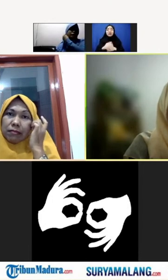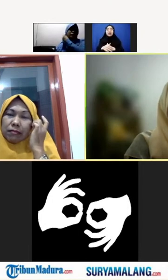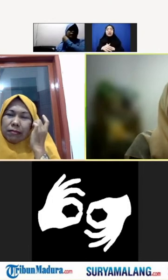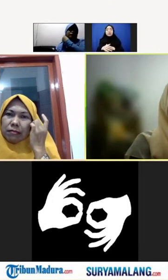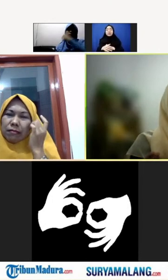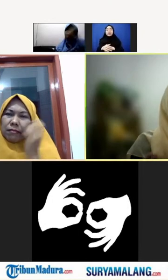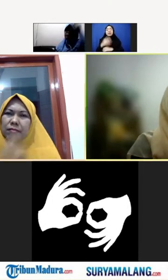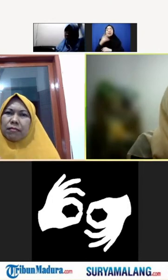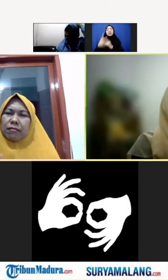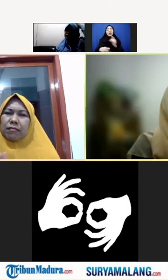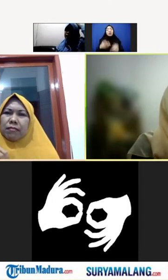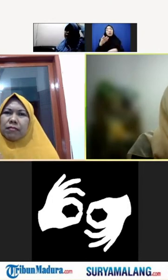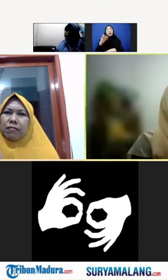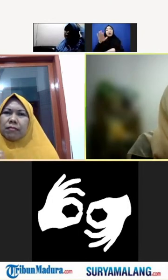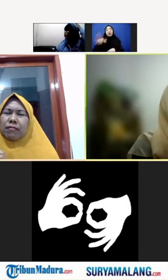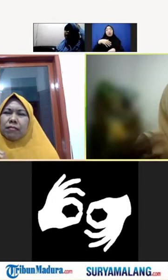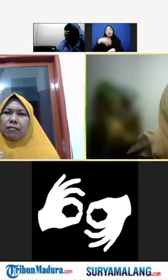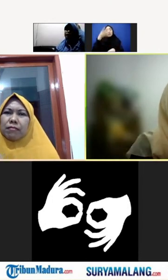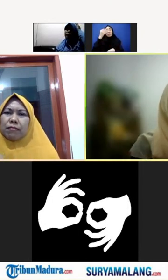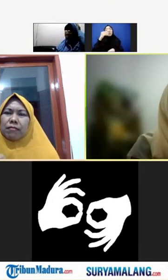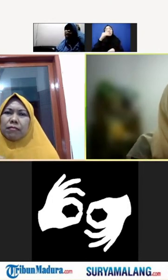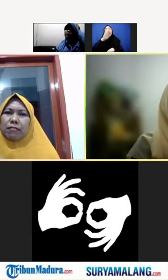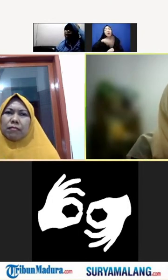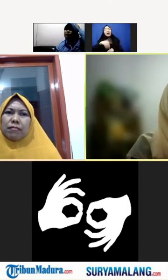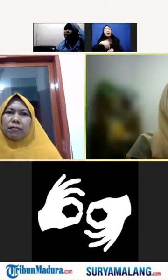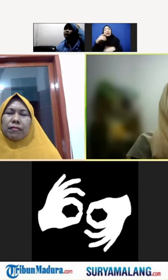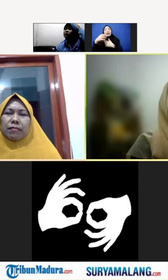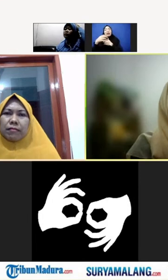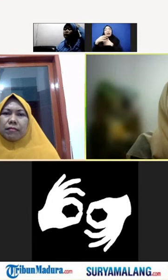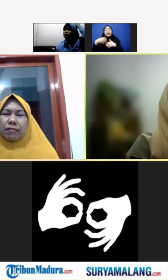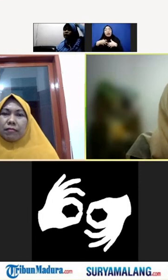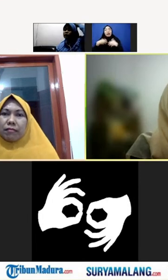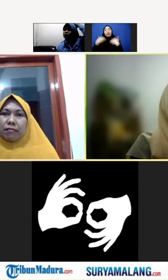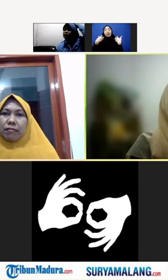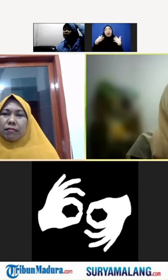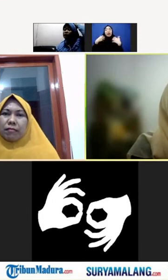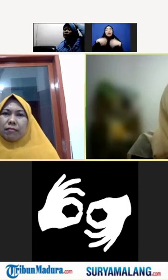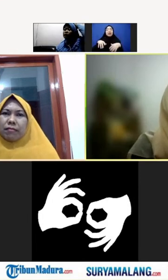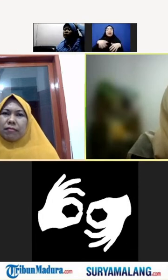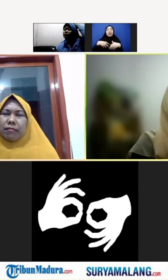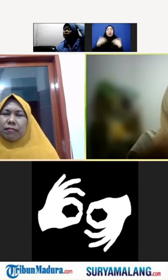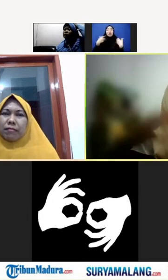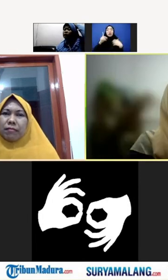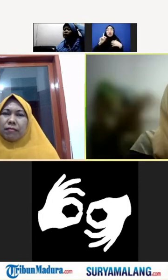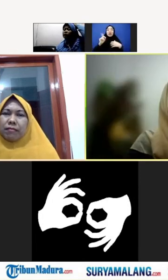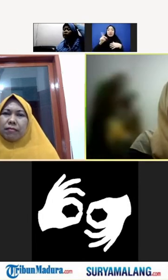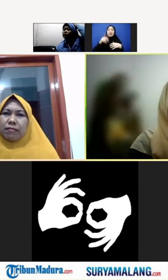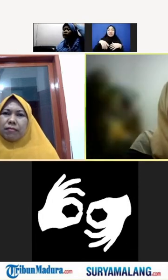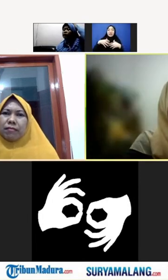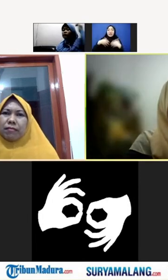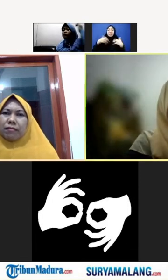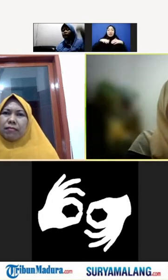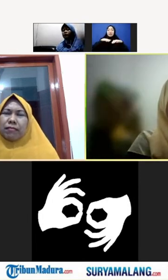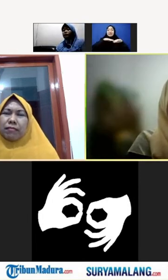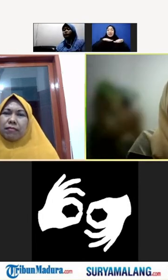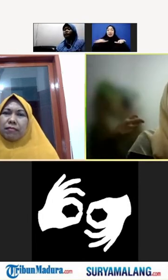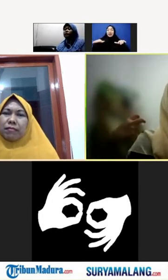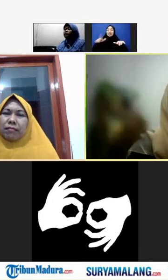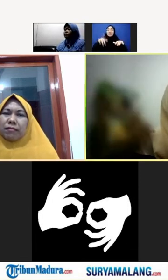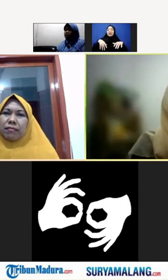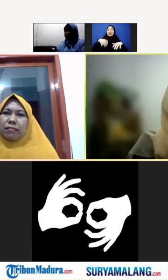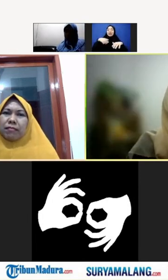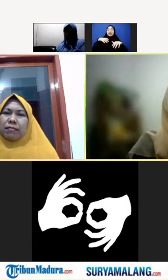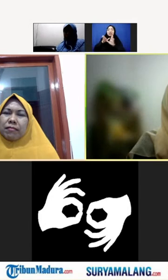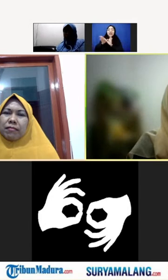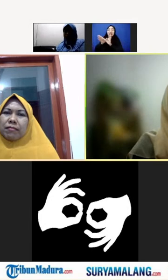Kalau dia sampai ngerti, oh ternyata ada binatang, binatang itu ada yang binatang darat, yang ada yang bisa terbang,